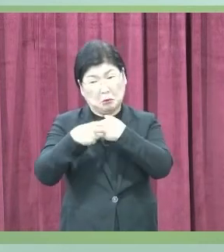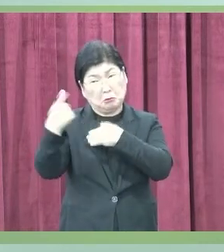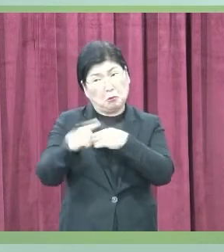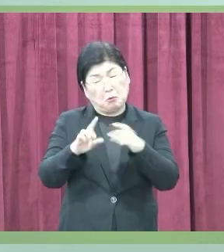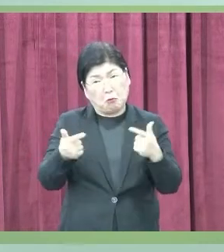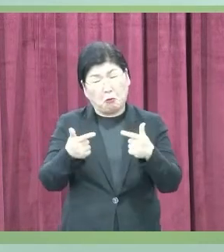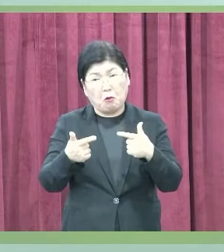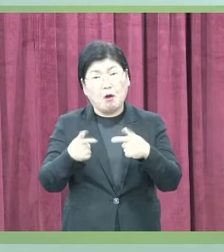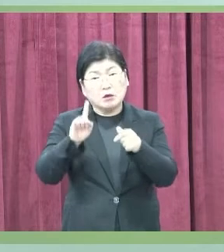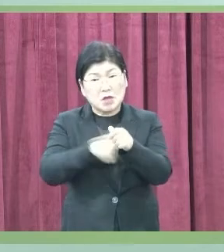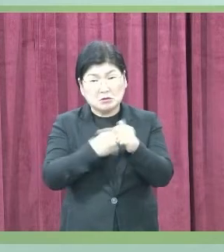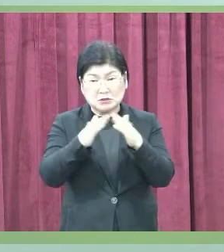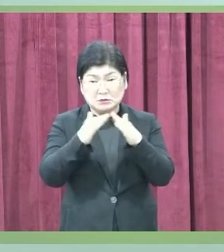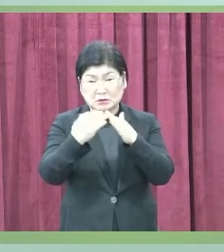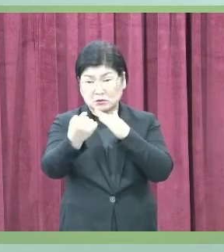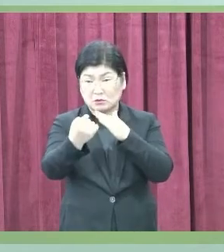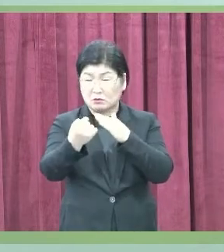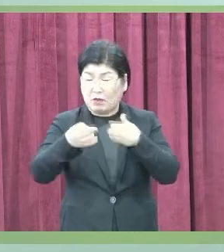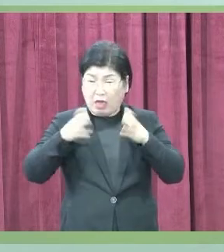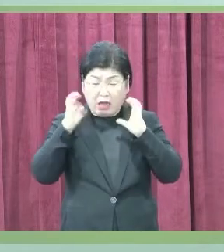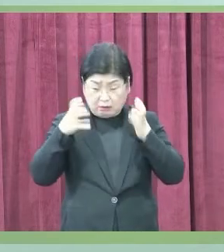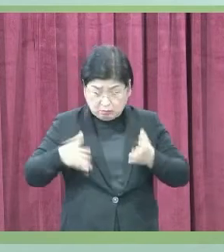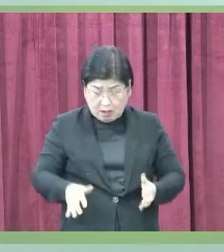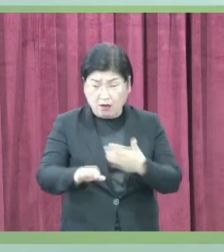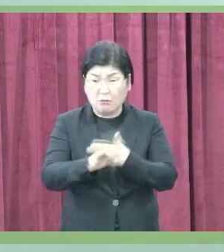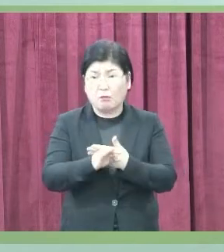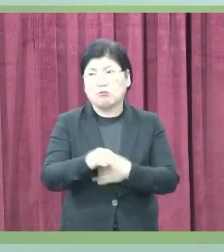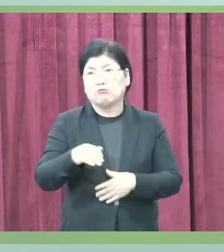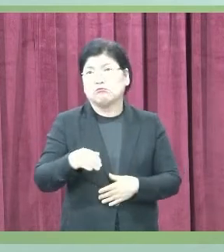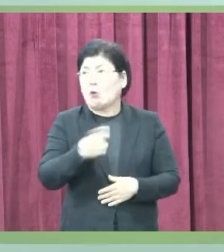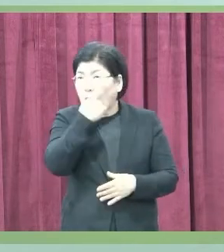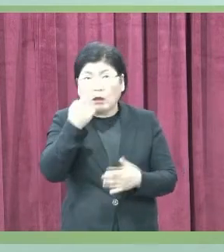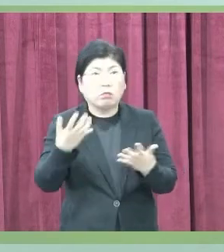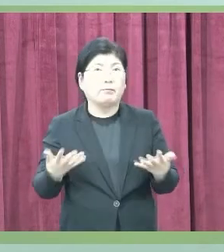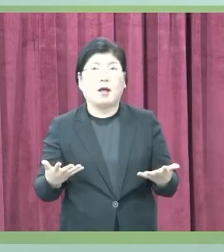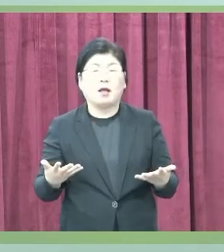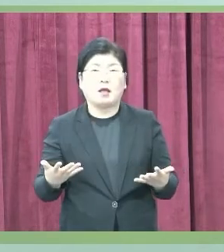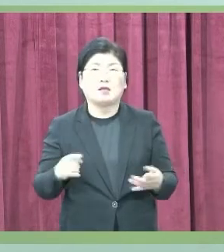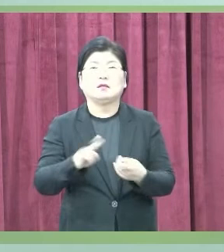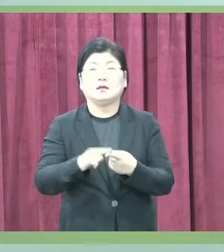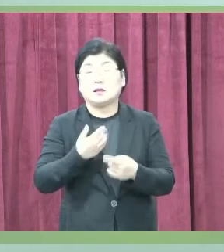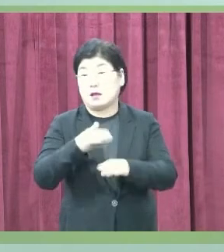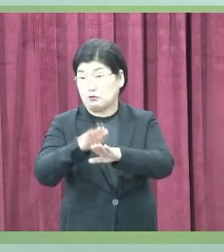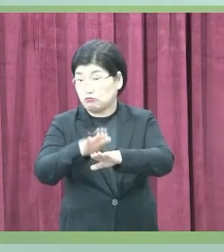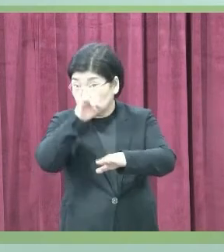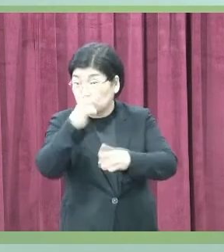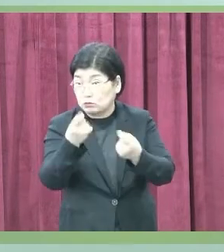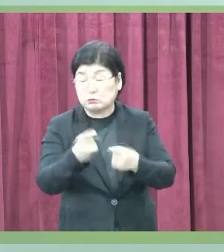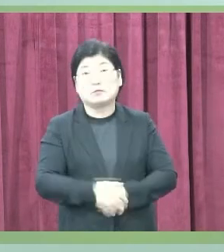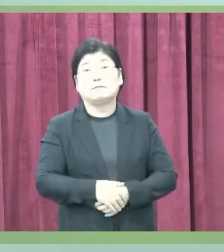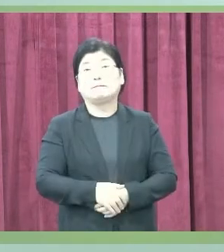예, 이게 카운트가 안 됩니다. 간혹 꽤 있습니다. 네, 그래서 그거는 이제 감안을 해주시기 바랍니다.